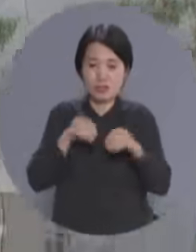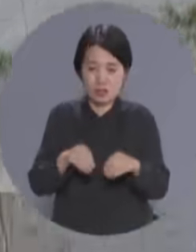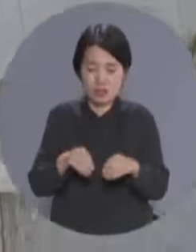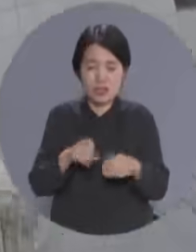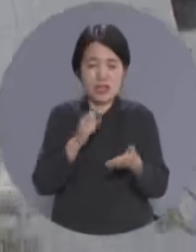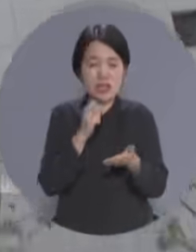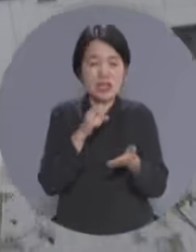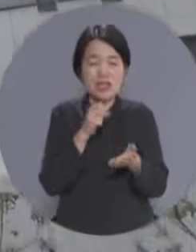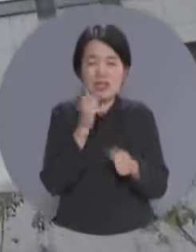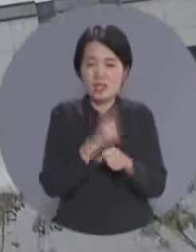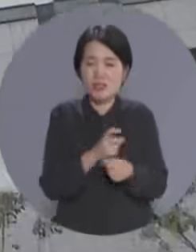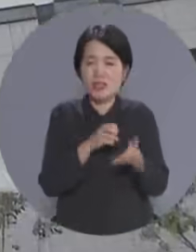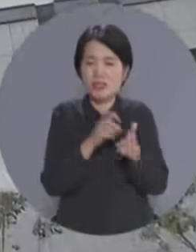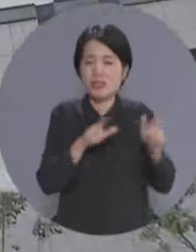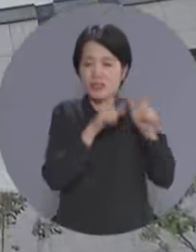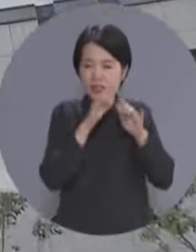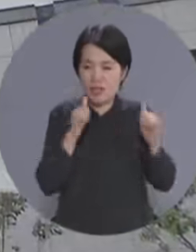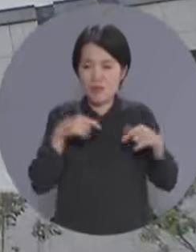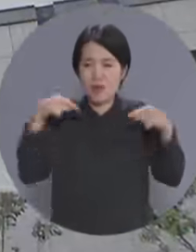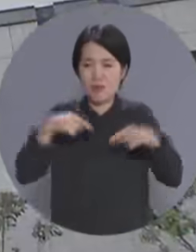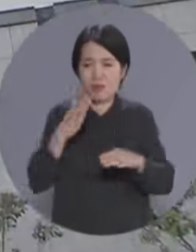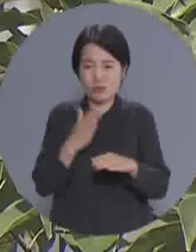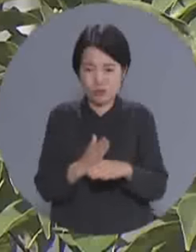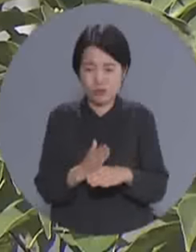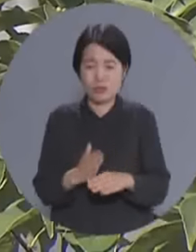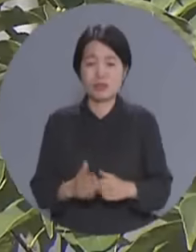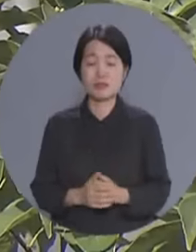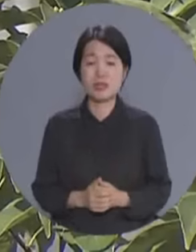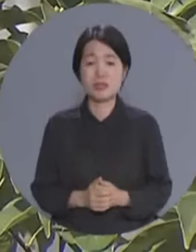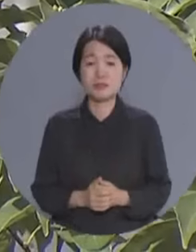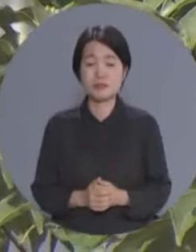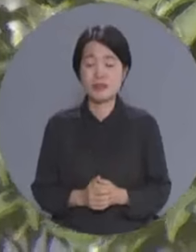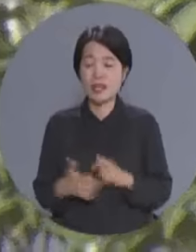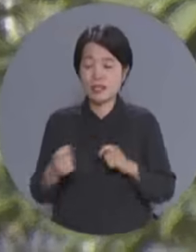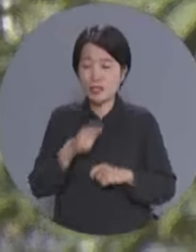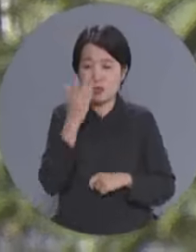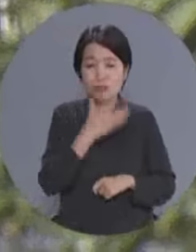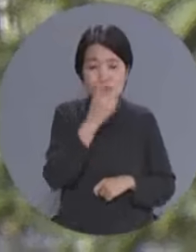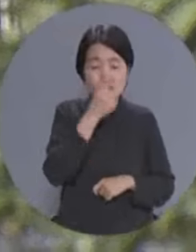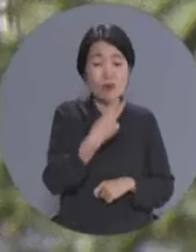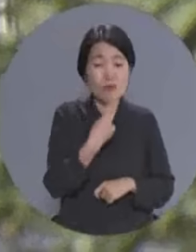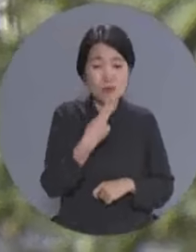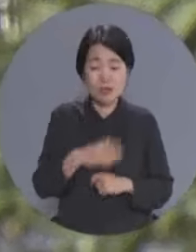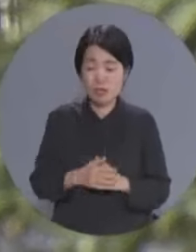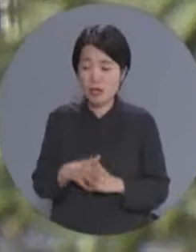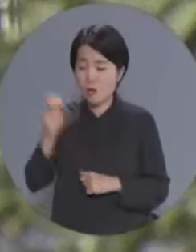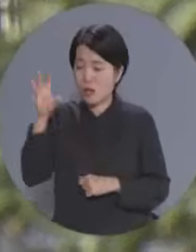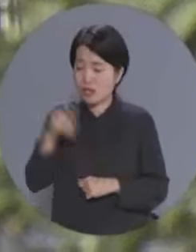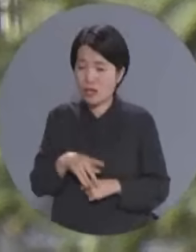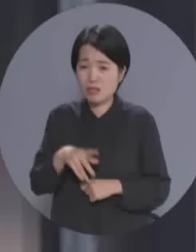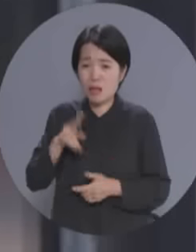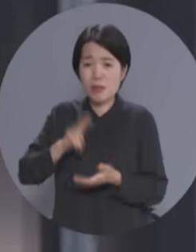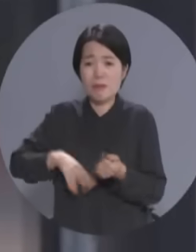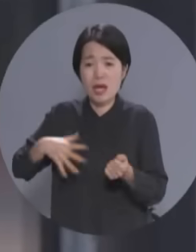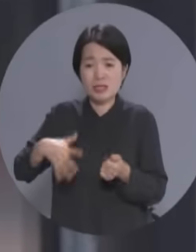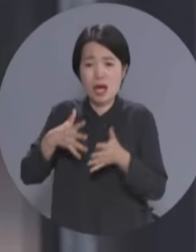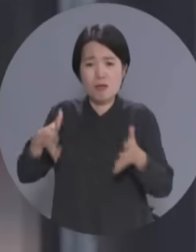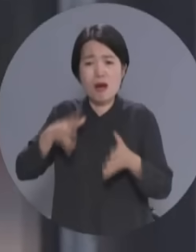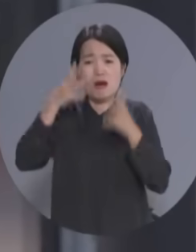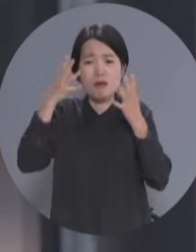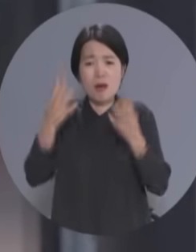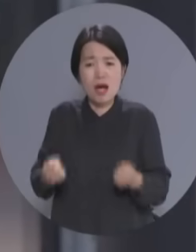입주자들과 협의 중에 있다며 말을 아꼈습니다 인근 여수와 순천과 달리 미분양 아파트가 많은 광양